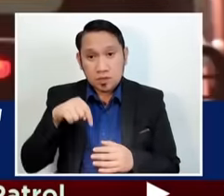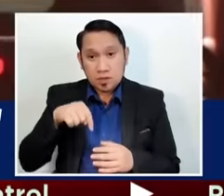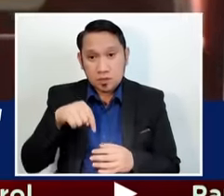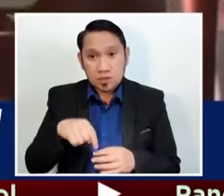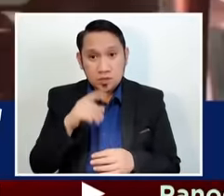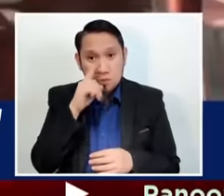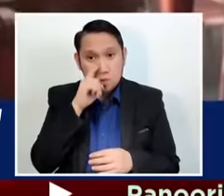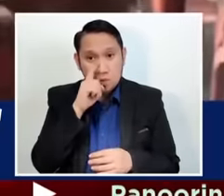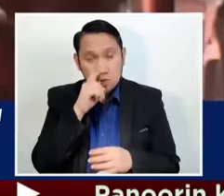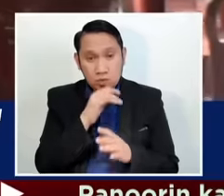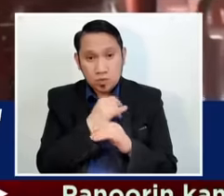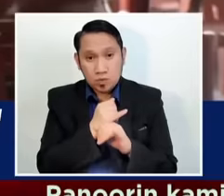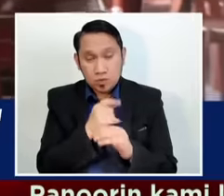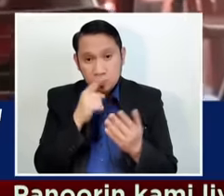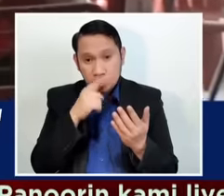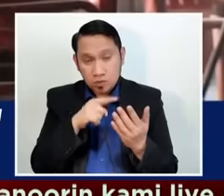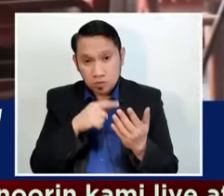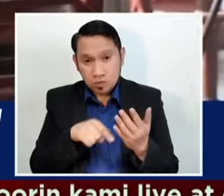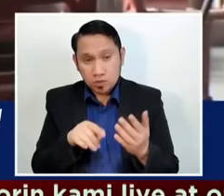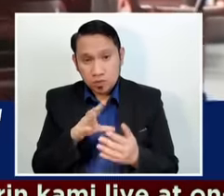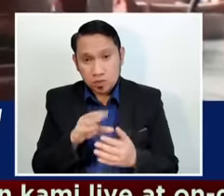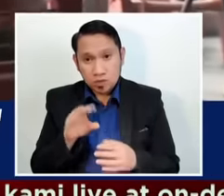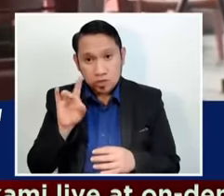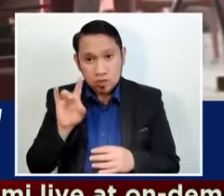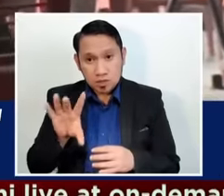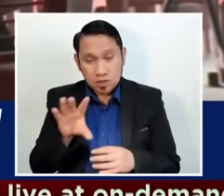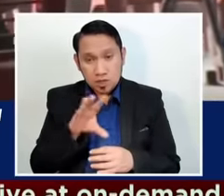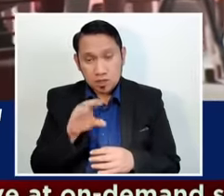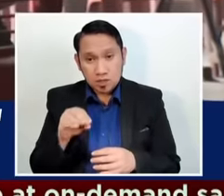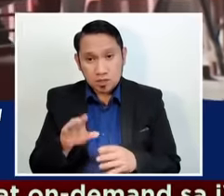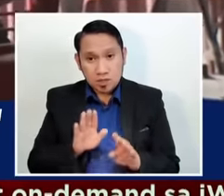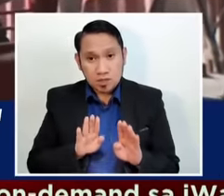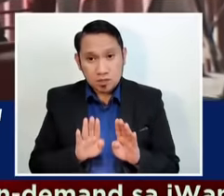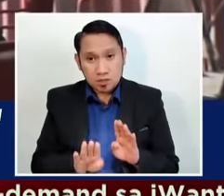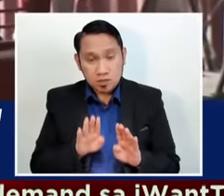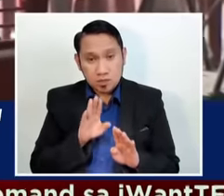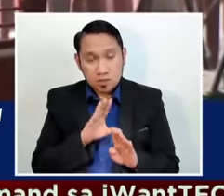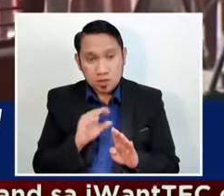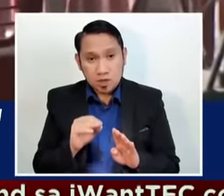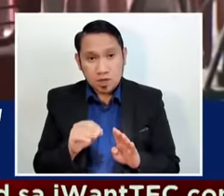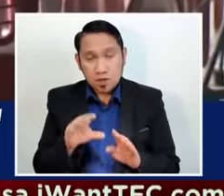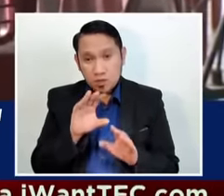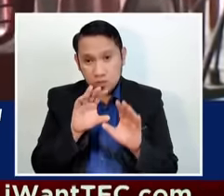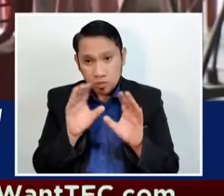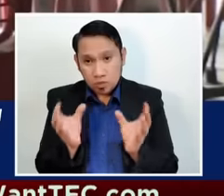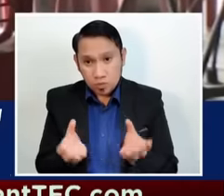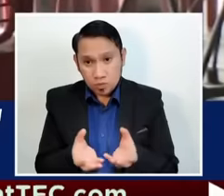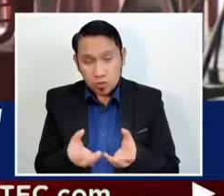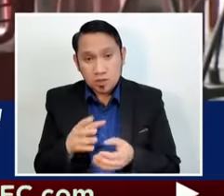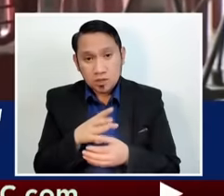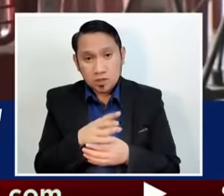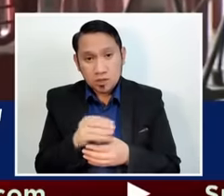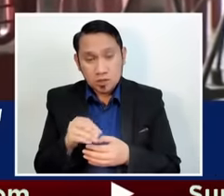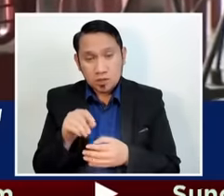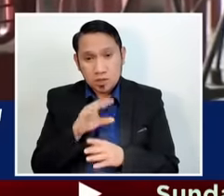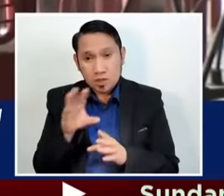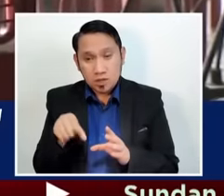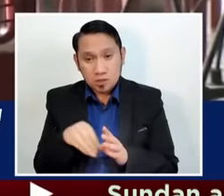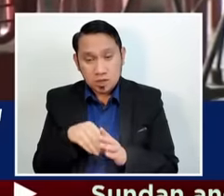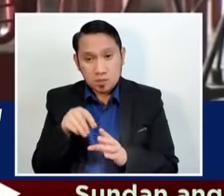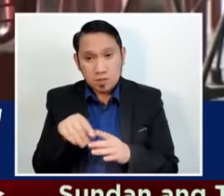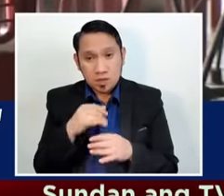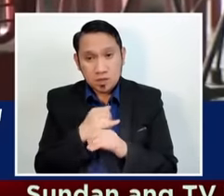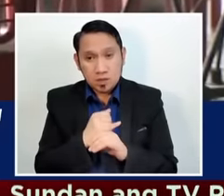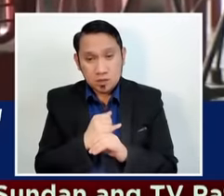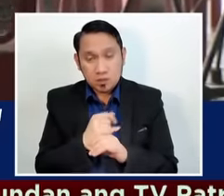na jeepney, tinignan ang busina, ang ilaw, ang preno, maging ang kalagayan ng mga gulong. Mga bahagi ng tradisyonal na jeep na mahalaga